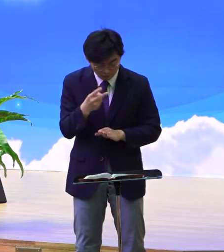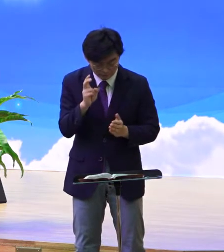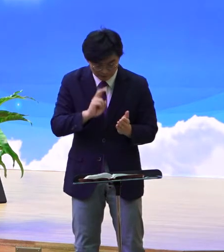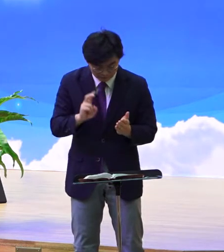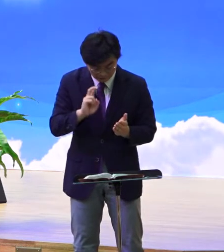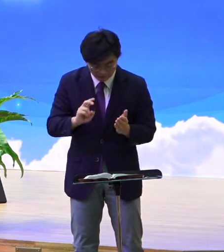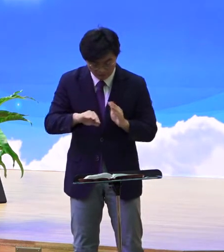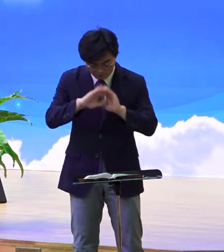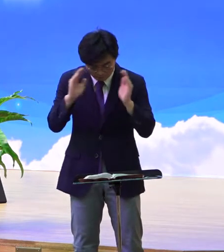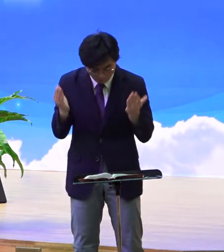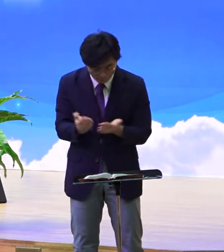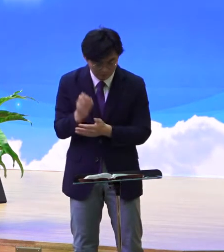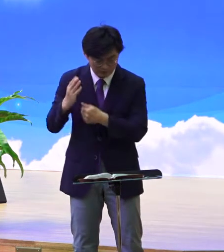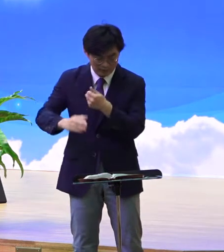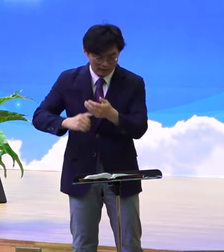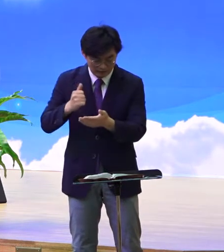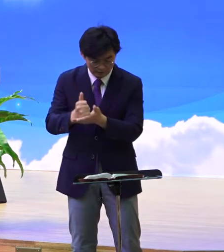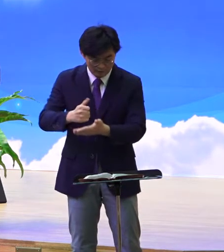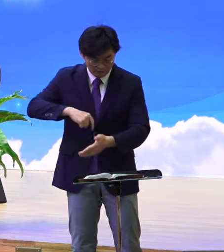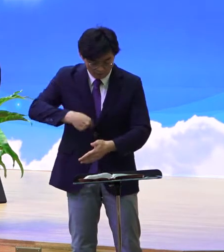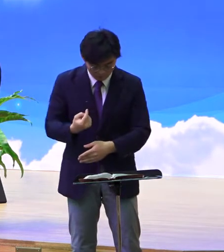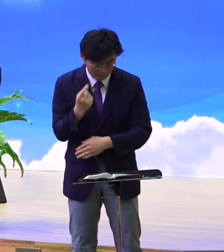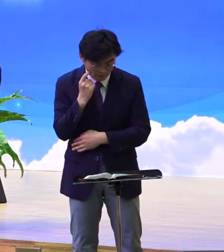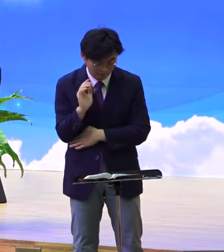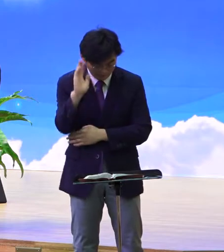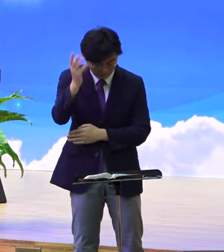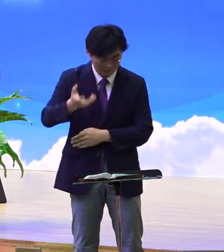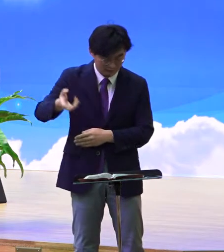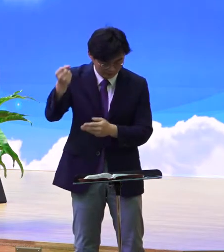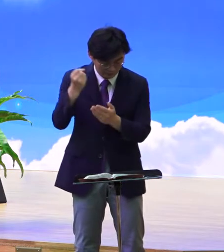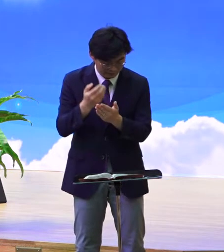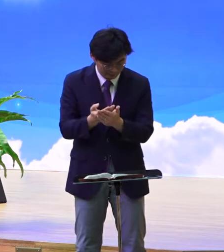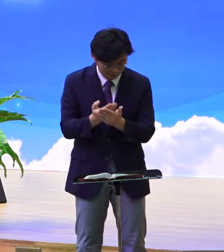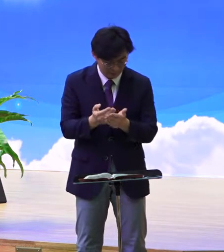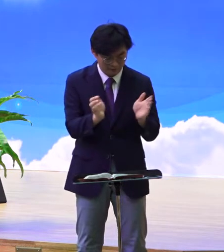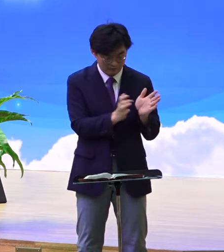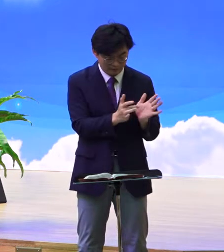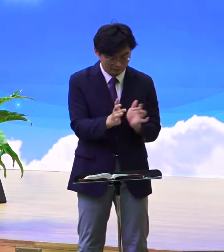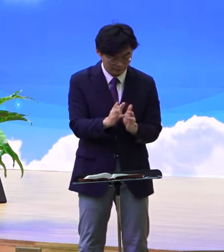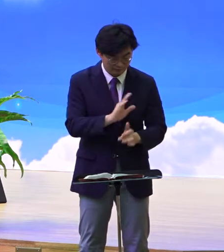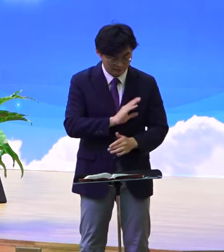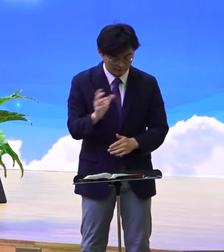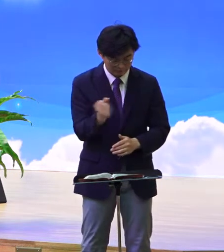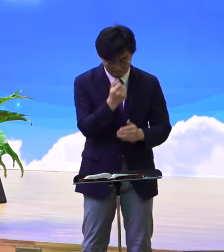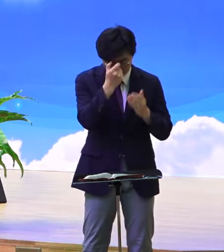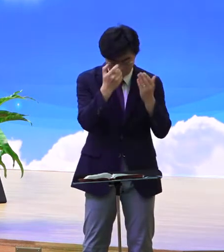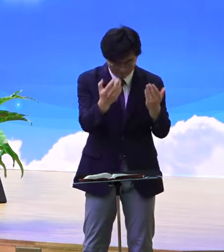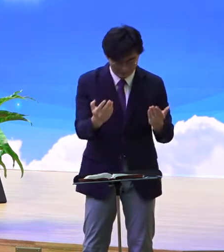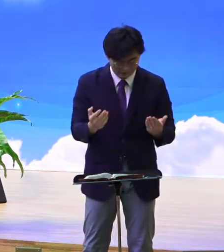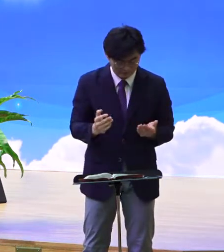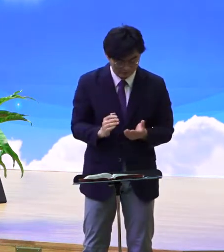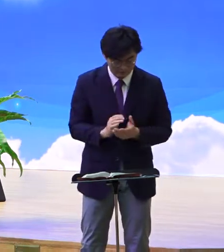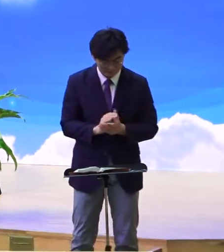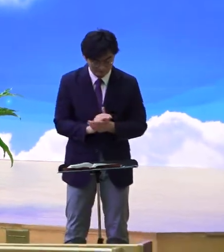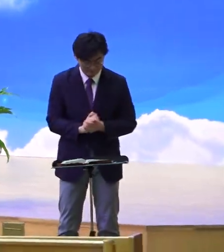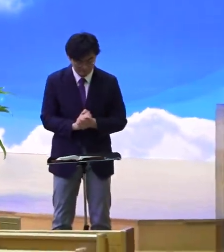온전히 하나님 한 분만의 것이오니 홀로 영광 받으시옵소서. 예수님의 이름으로 기도드립니다.